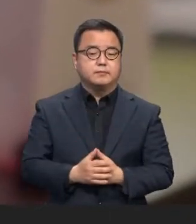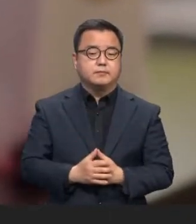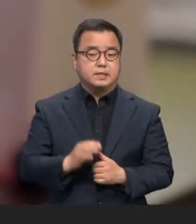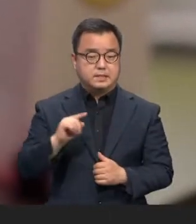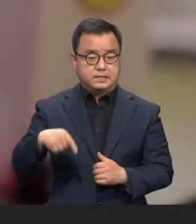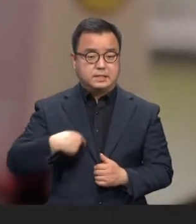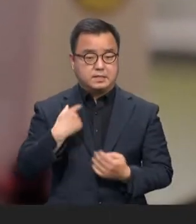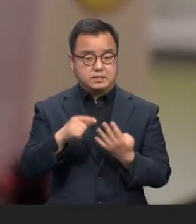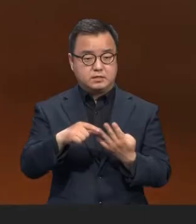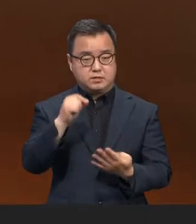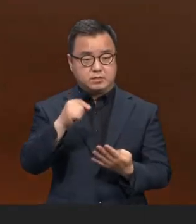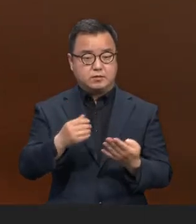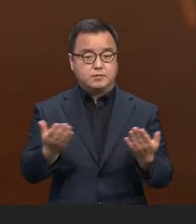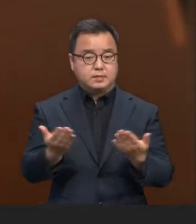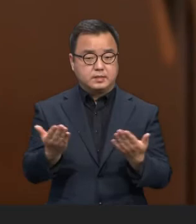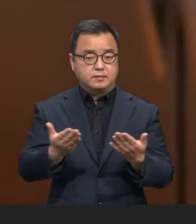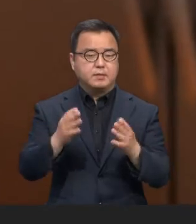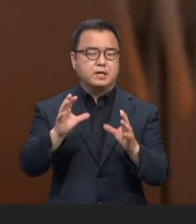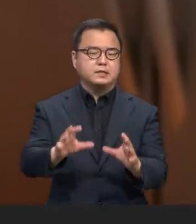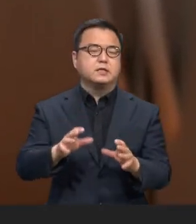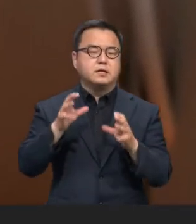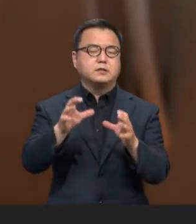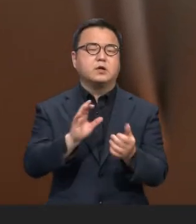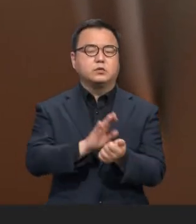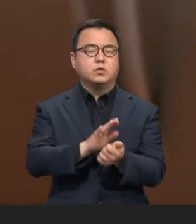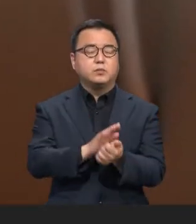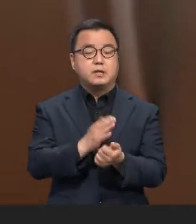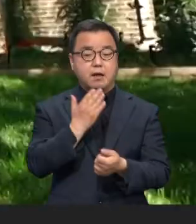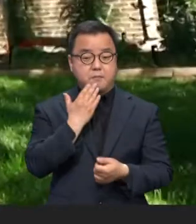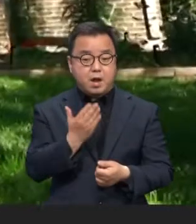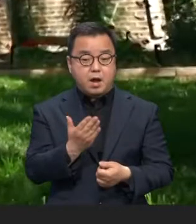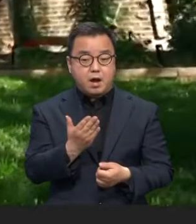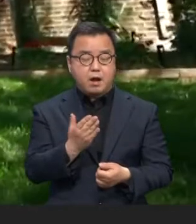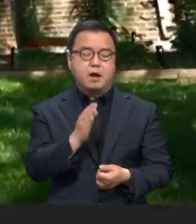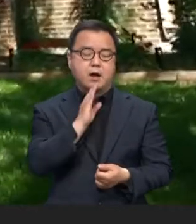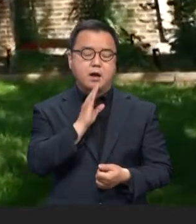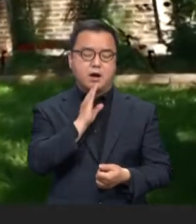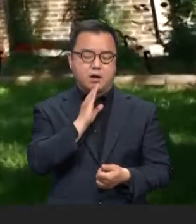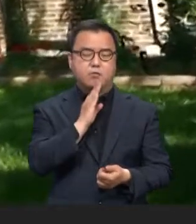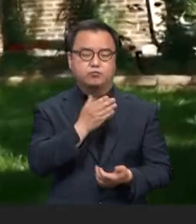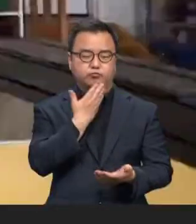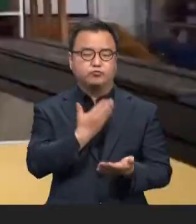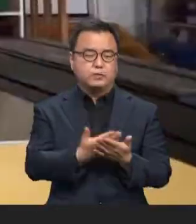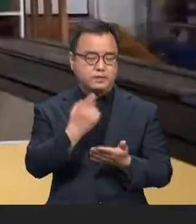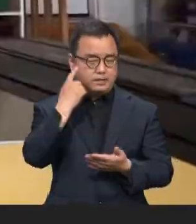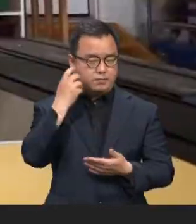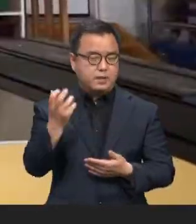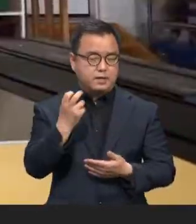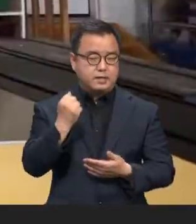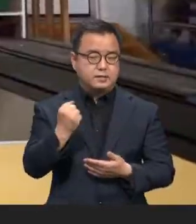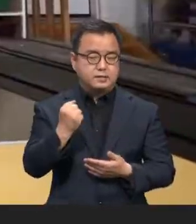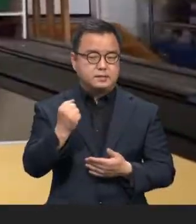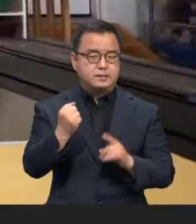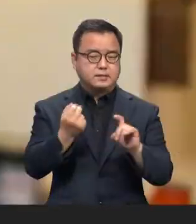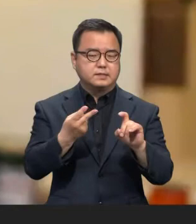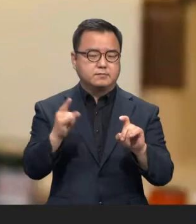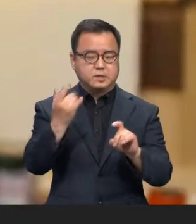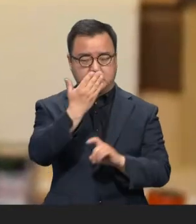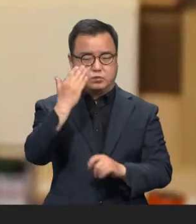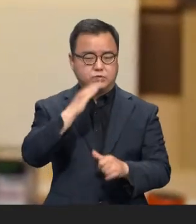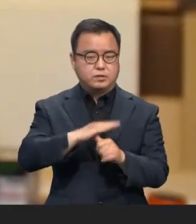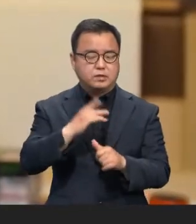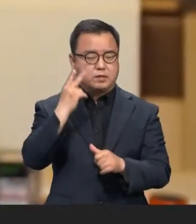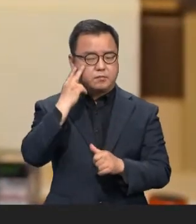자신이 선택한 사업이 세상에 도움이 되는지를 창업의 중요한 조건으로 여기는 미국의 10대 청소년들.